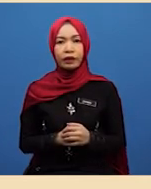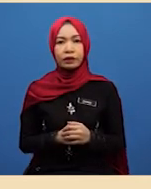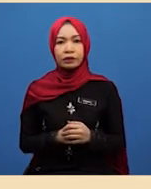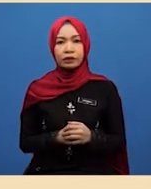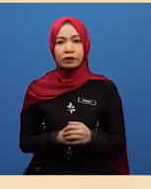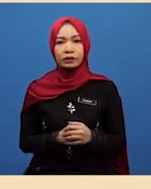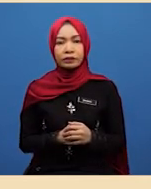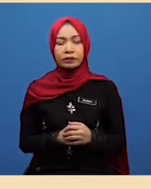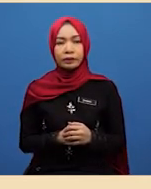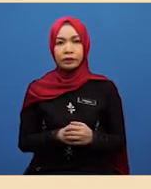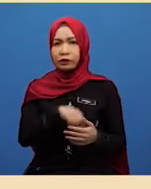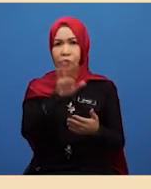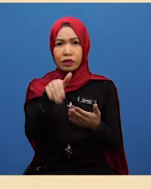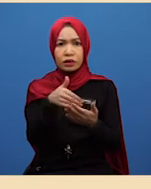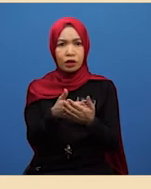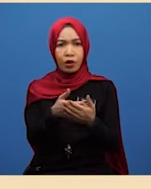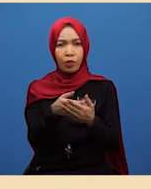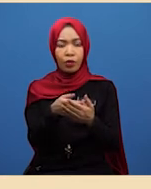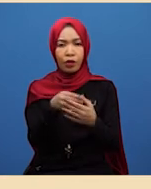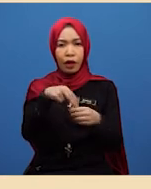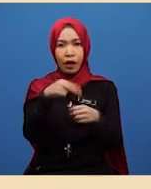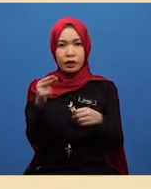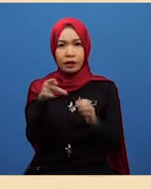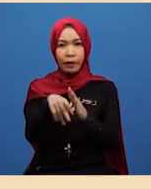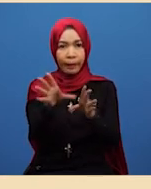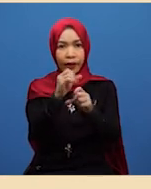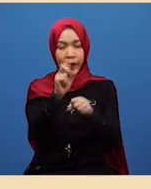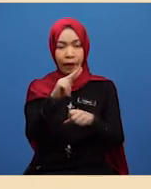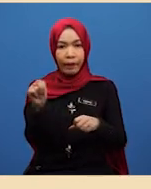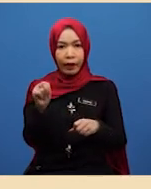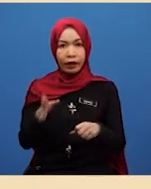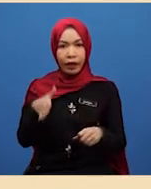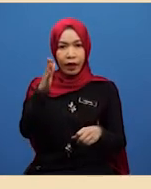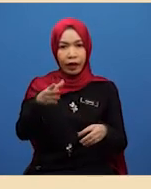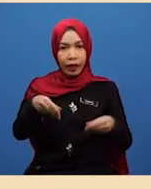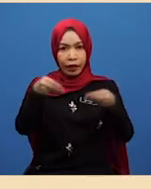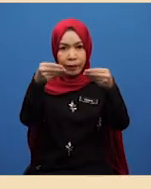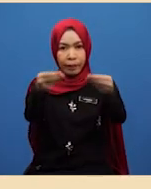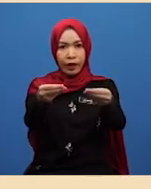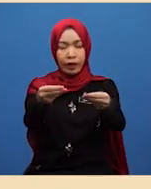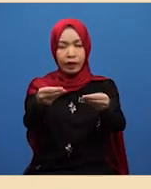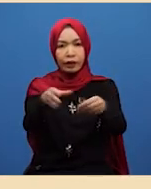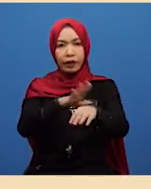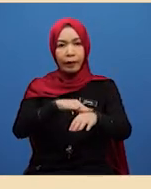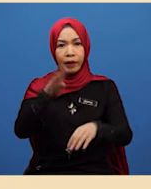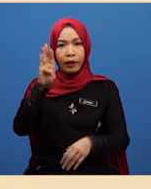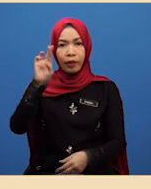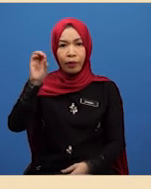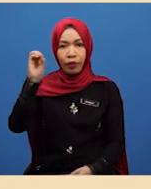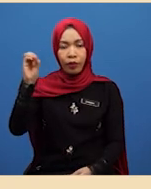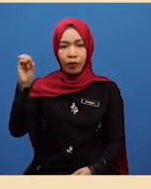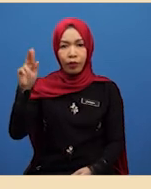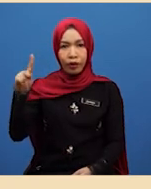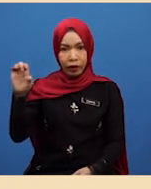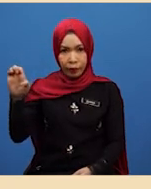Seterusnya, semua hasil pendapatan kawasan ini diserahkan kepada James Brooke.